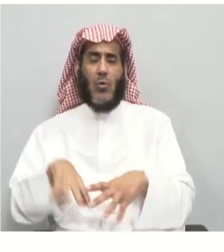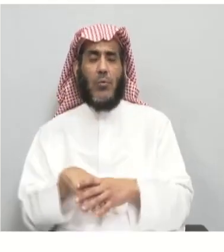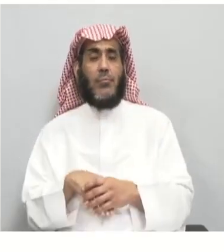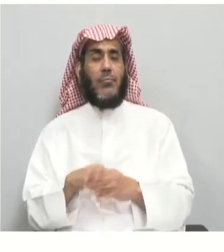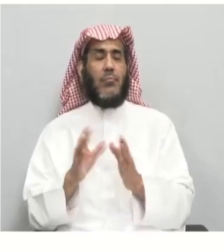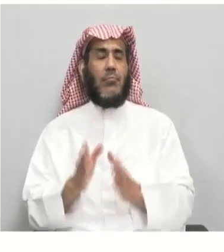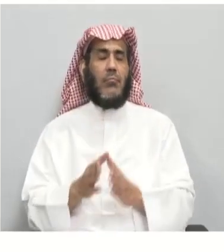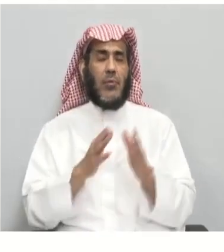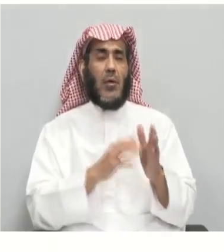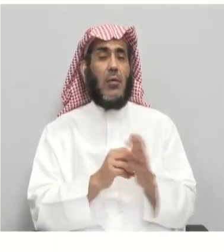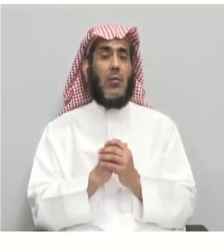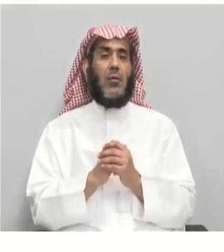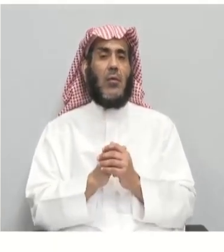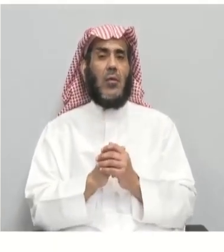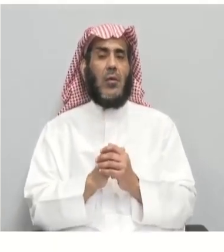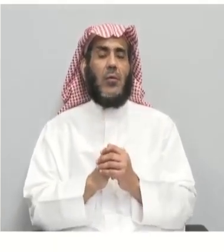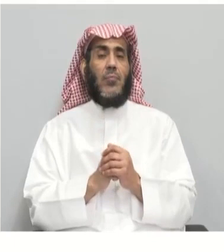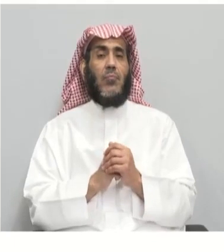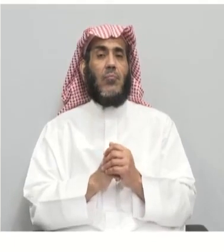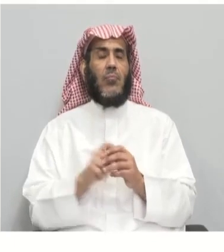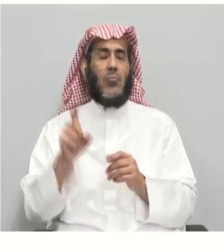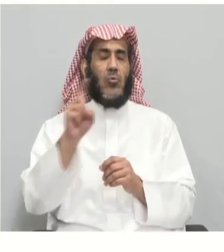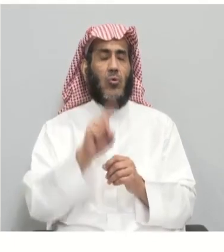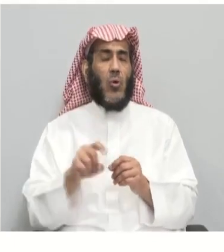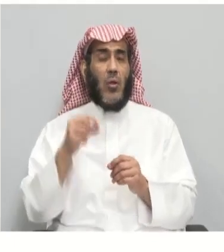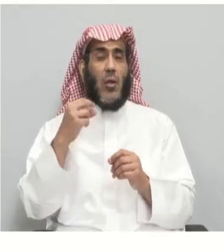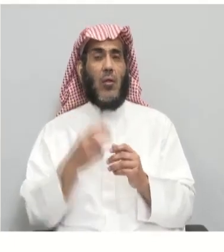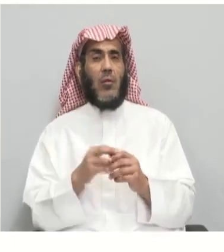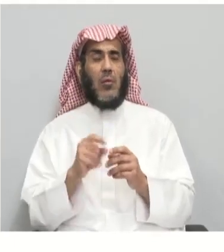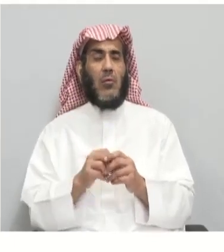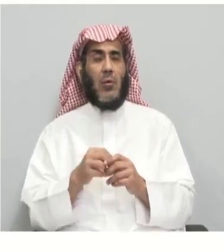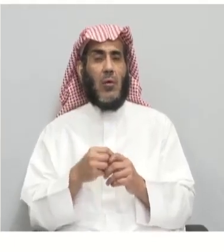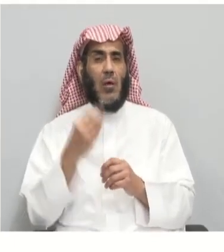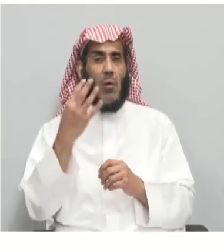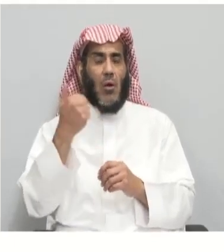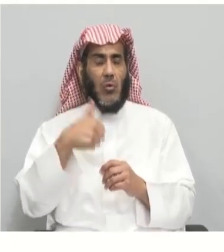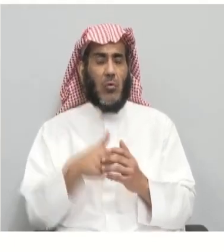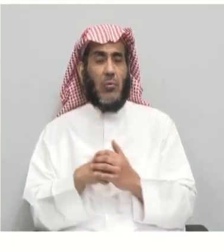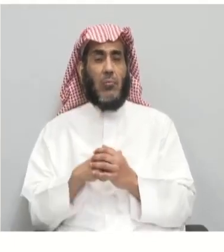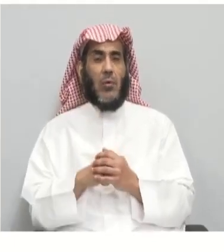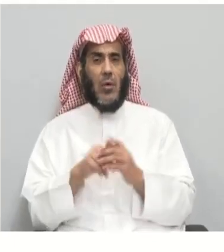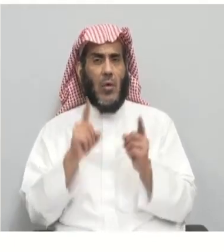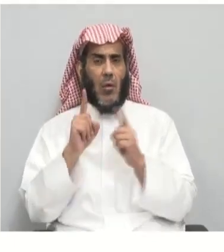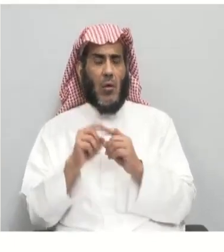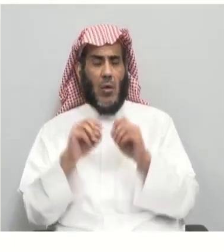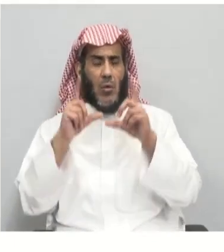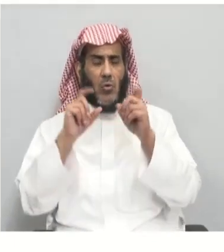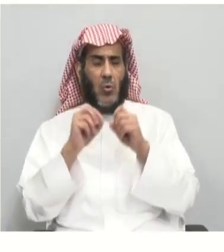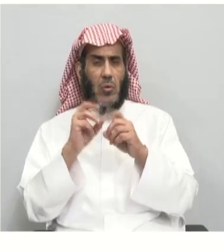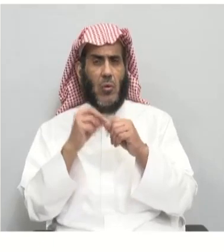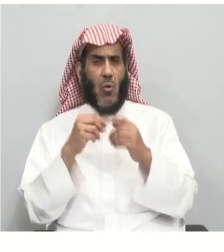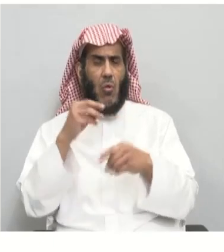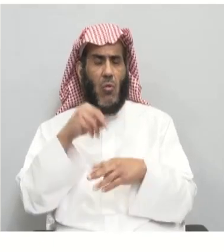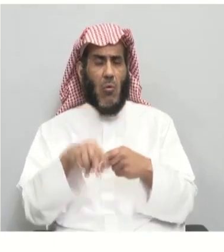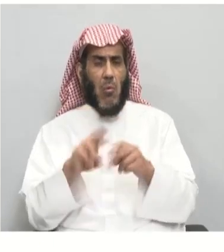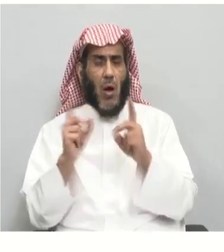ننتقل الان الى السؤال الثالث صفحه 64 انظر الى الصورتين ثم